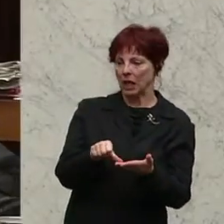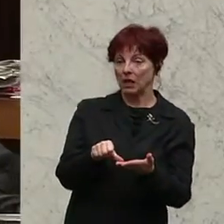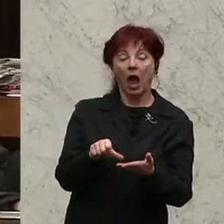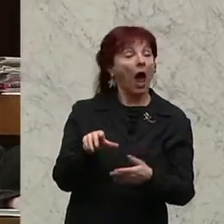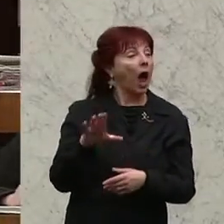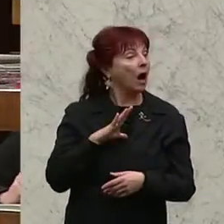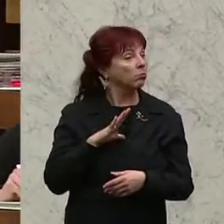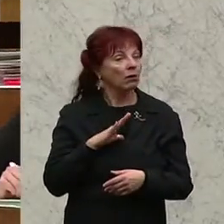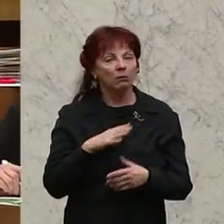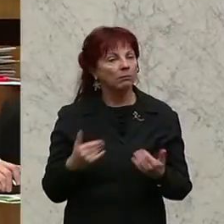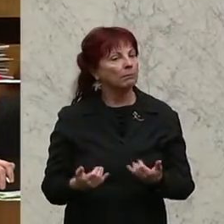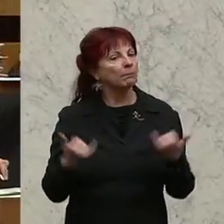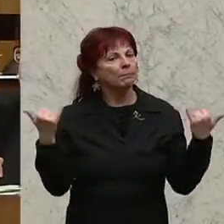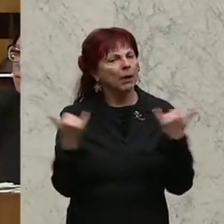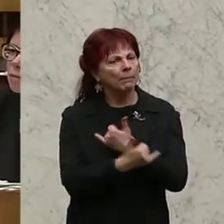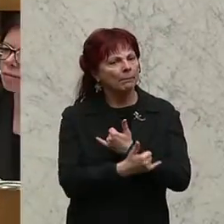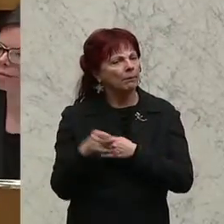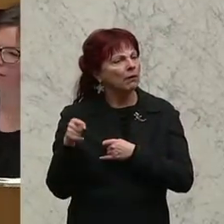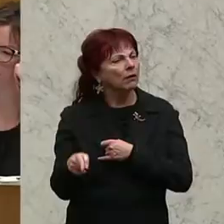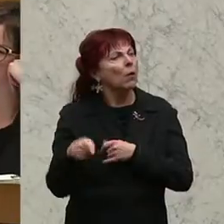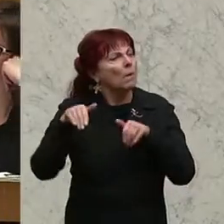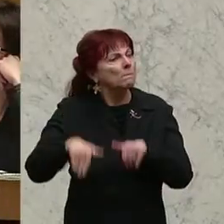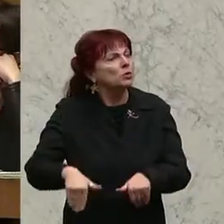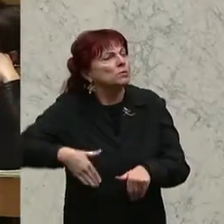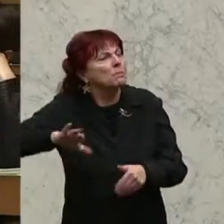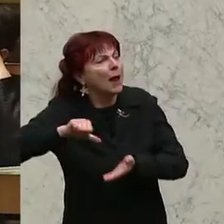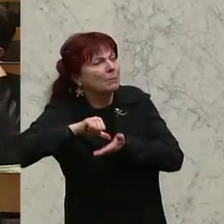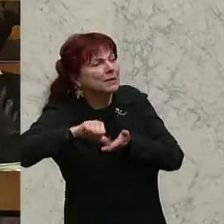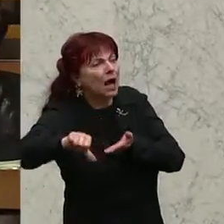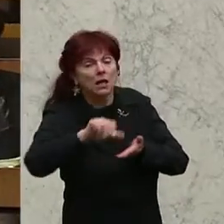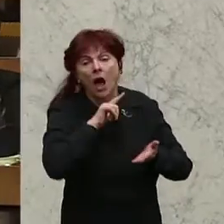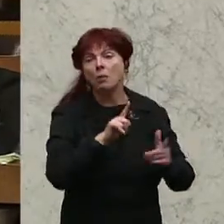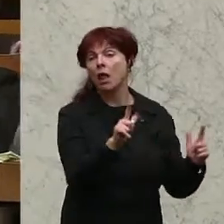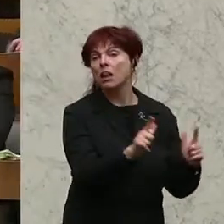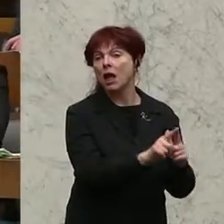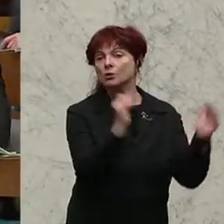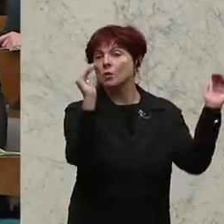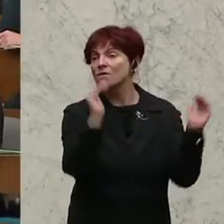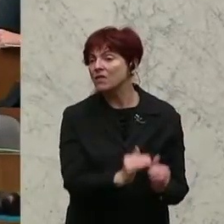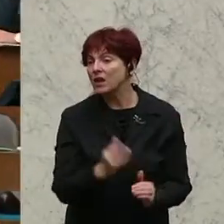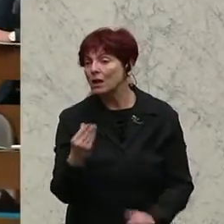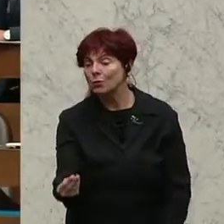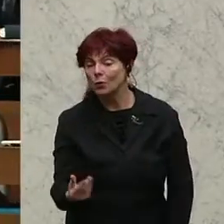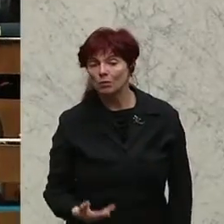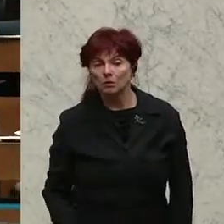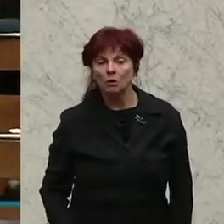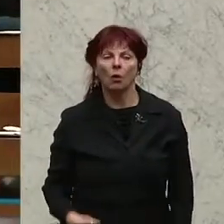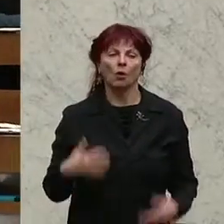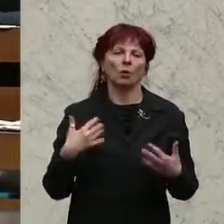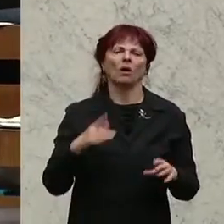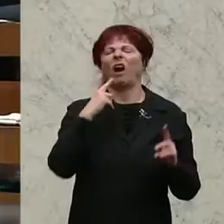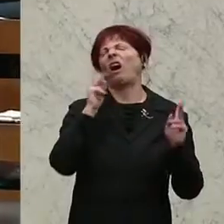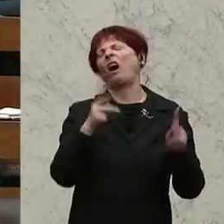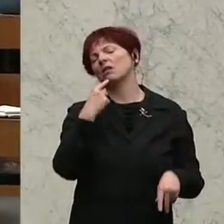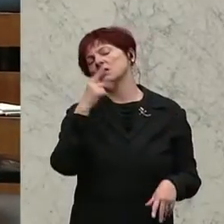Missverhältnis, weil die Rechtsschutzsuchenden eigentlich mehr zahlen, als sie am Ende an äquivalenter Gegenleistung für die Gebühren bekommen. Jetzt kann man sagen, meine